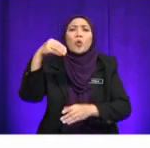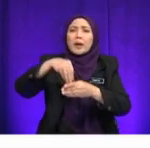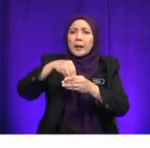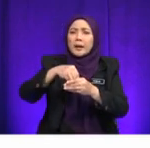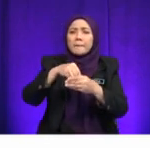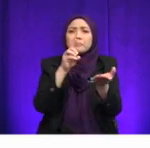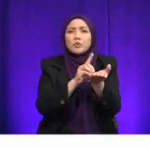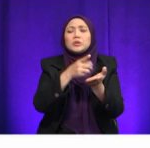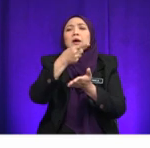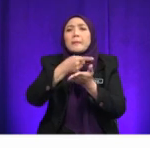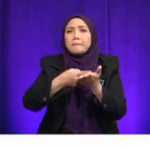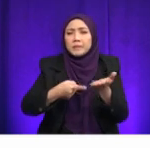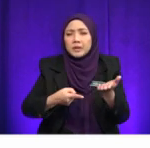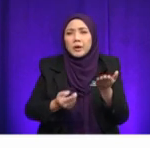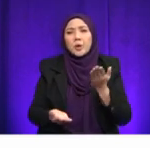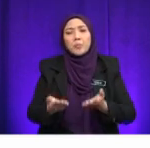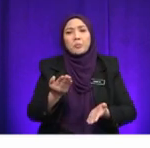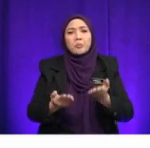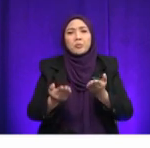dalam bidang patologi